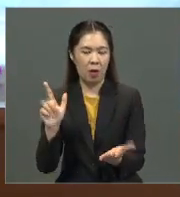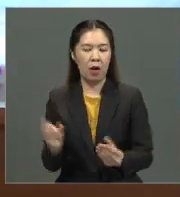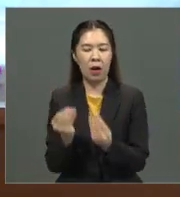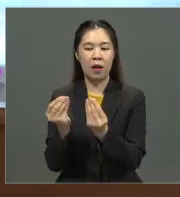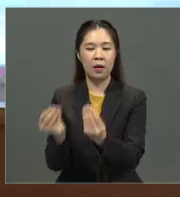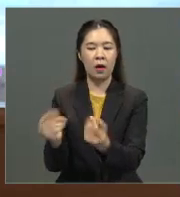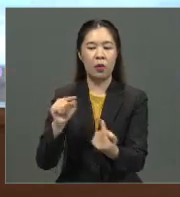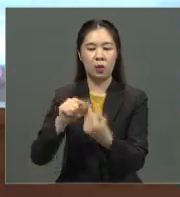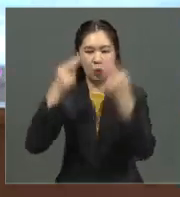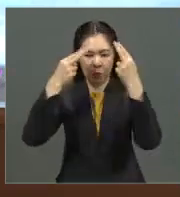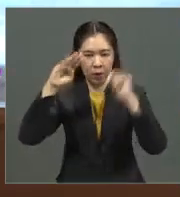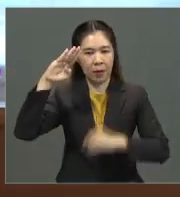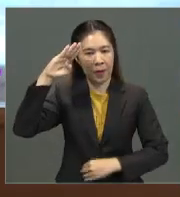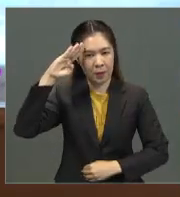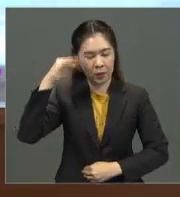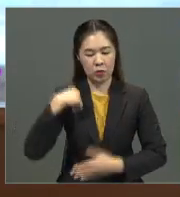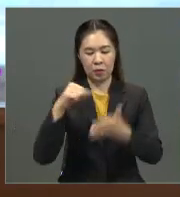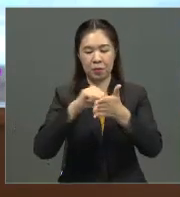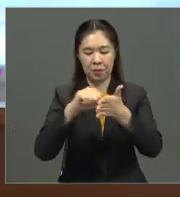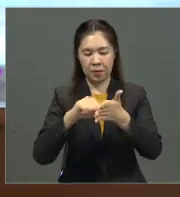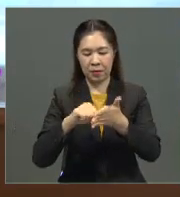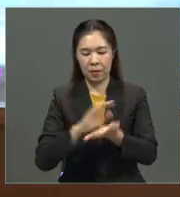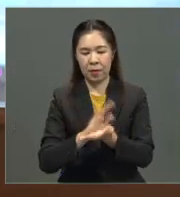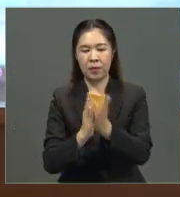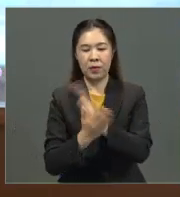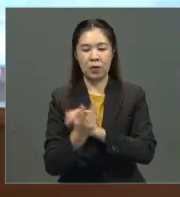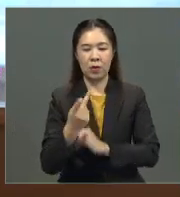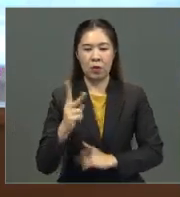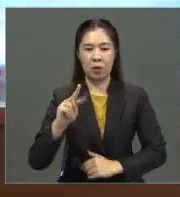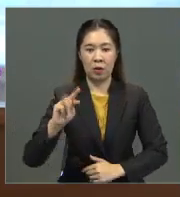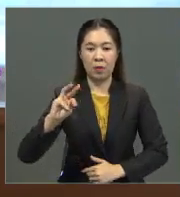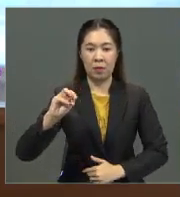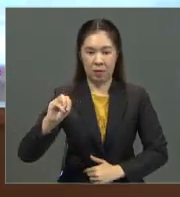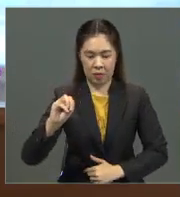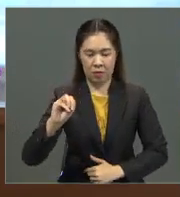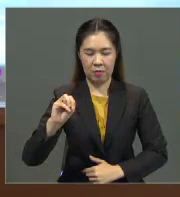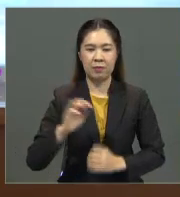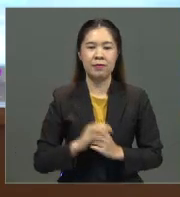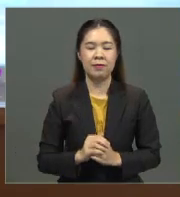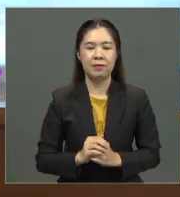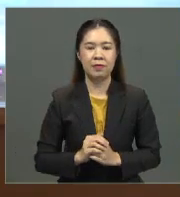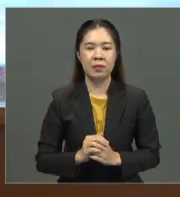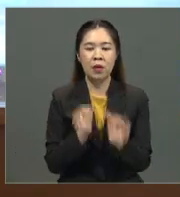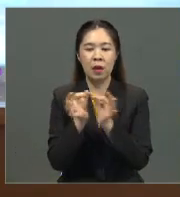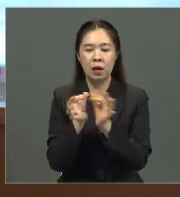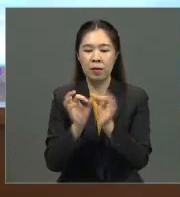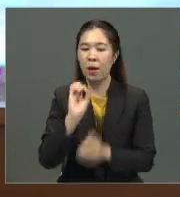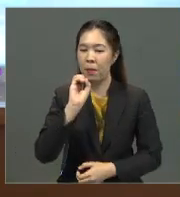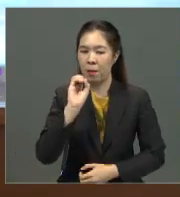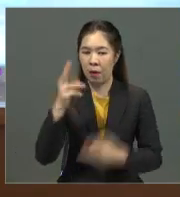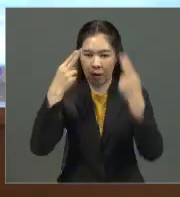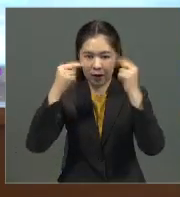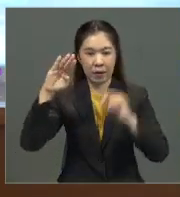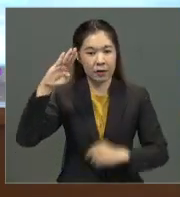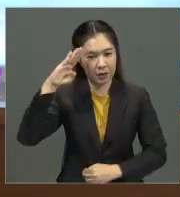รีนั้นได้ปรับคณะรัฐมนตรีด้วยความเรียบร้อยไม่สร้างความลำบากใจให้กับท่านนายกซึ่งก็ได้แจ้งให้ท่านนายกเนี่ย